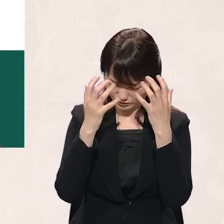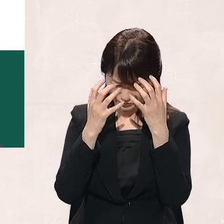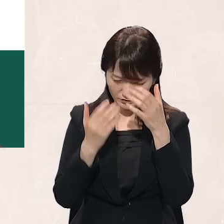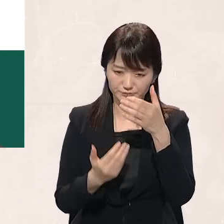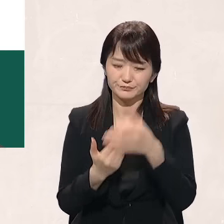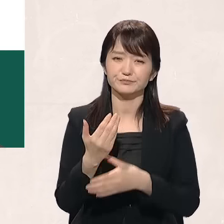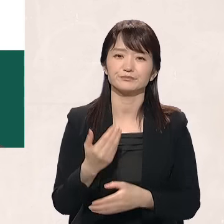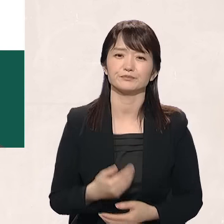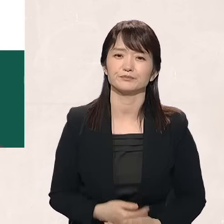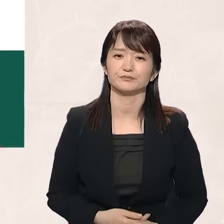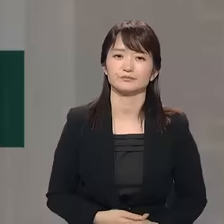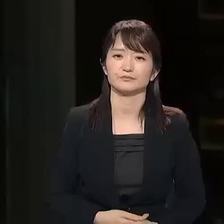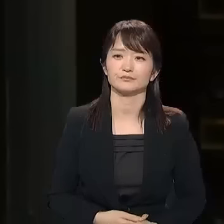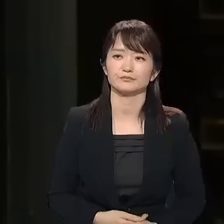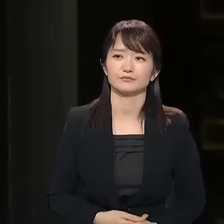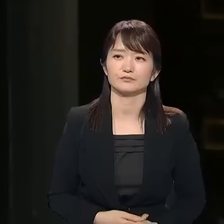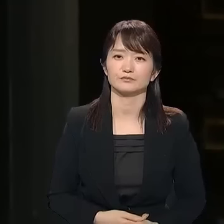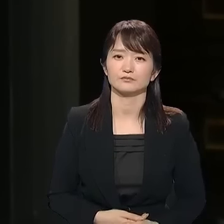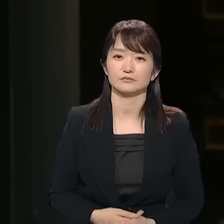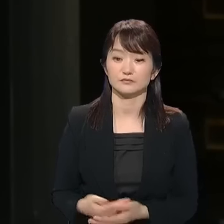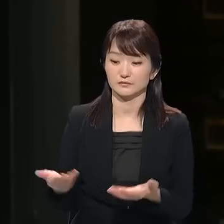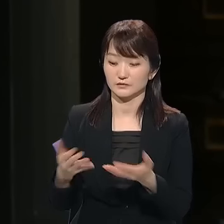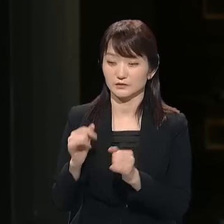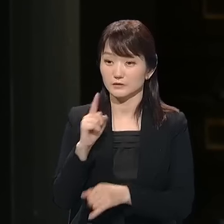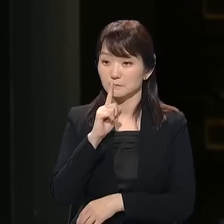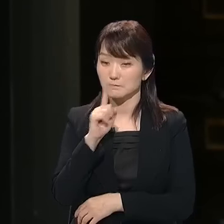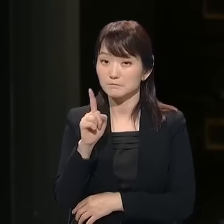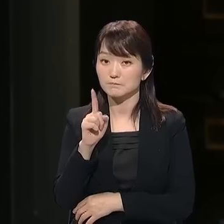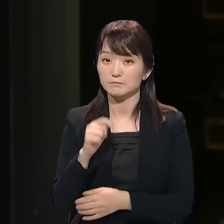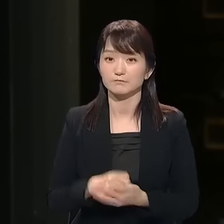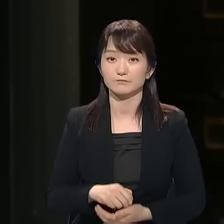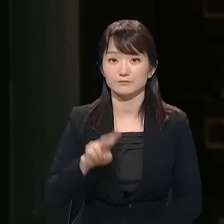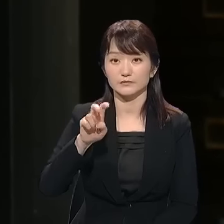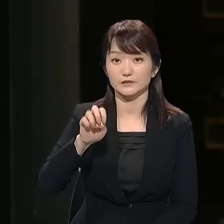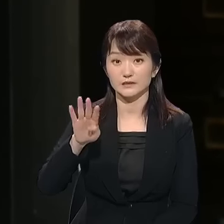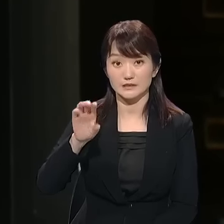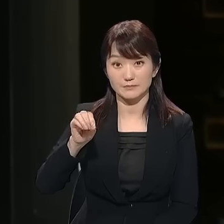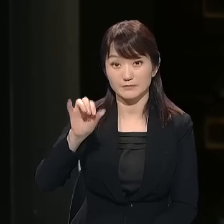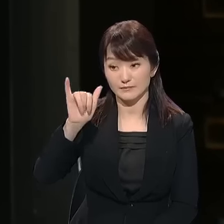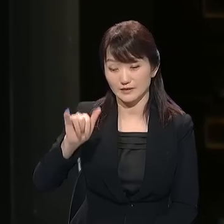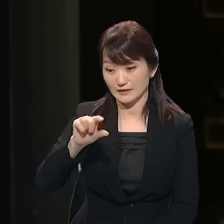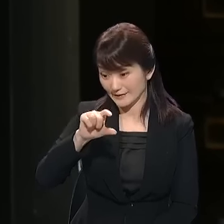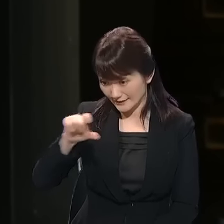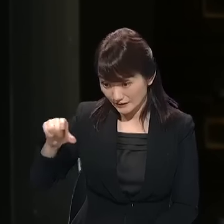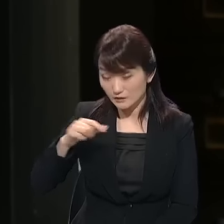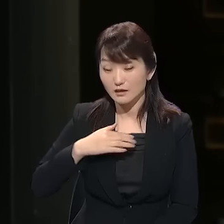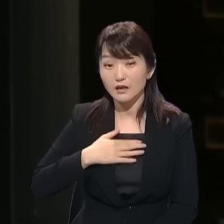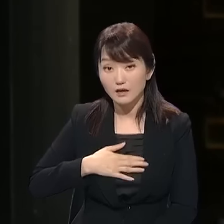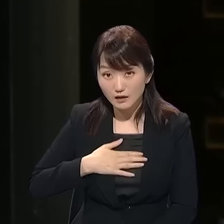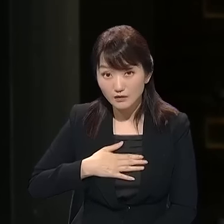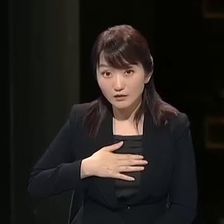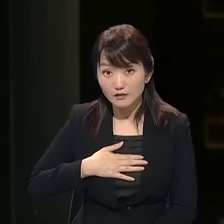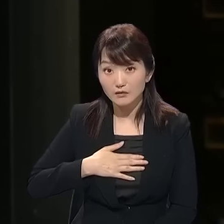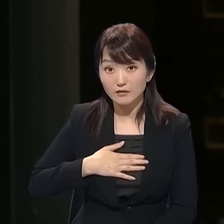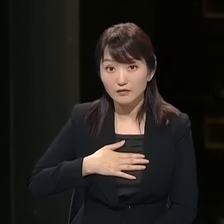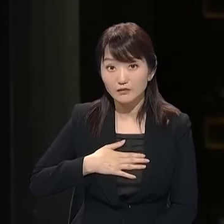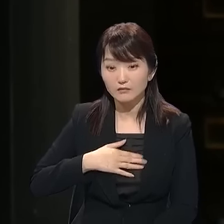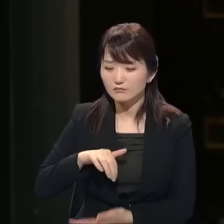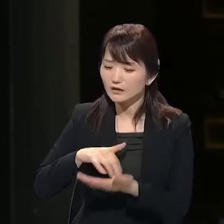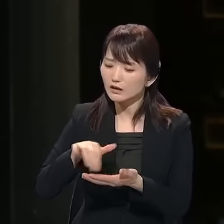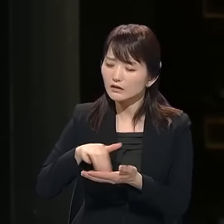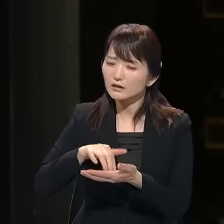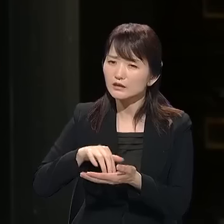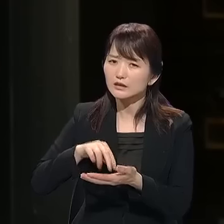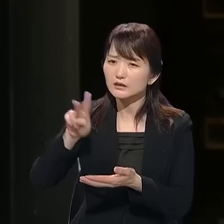생겼던 겁니다. 자, 이 직원 말대로 24만 엔으로 알아들었으면은 240만